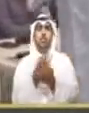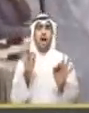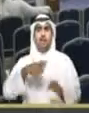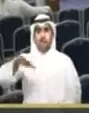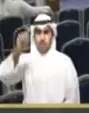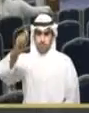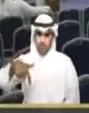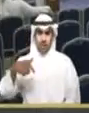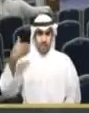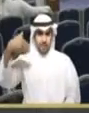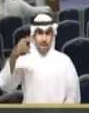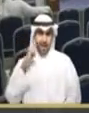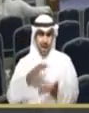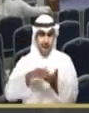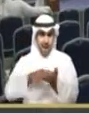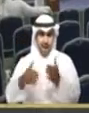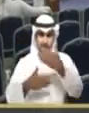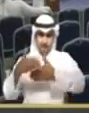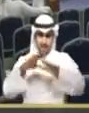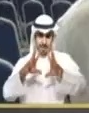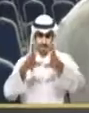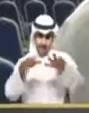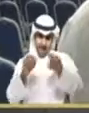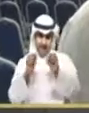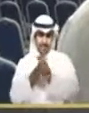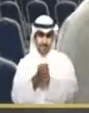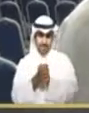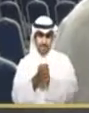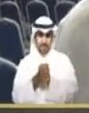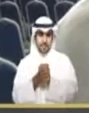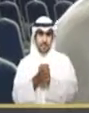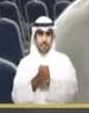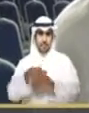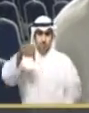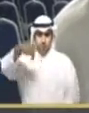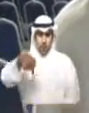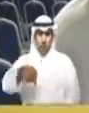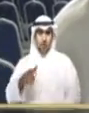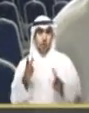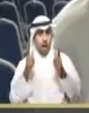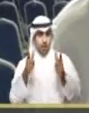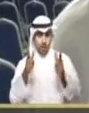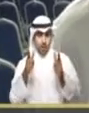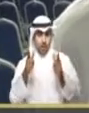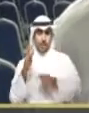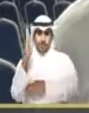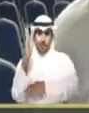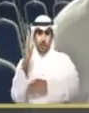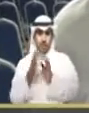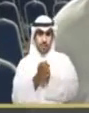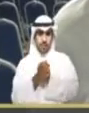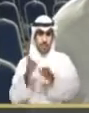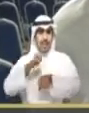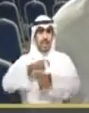المنطقة بالتزامن مع سكن المواطنين. تم في ظهر هذا اليوم الساعة 2:30